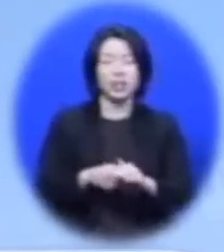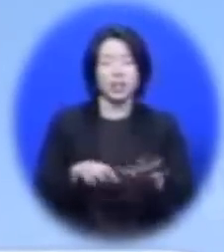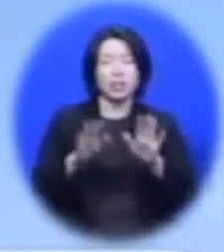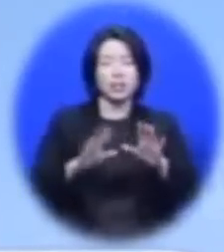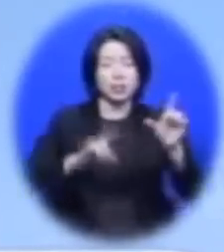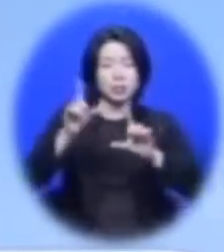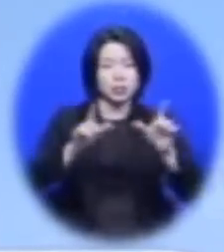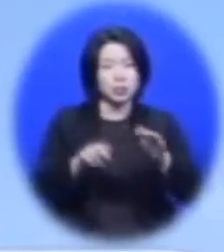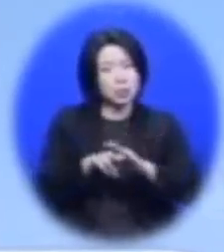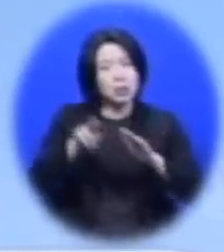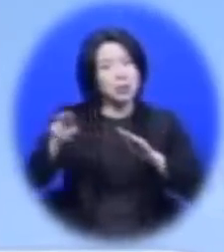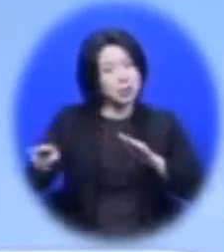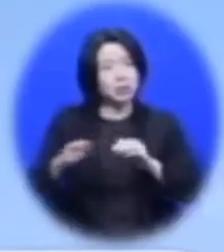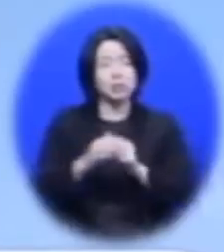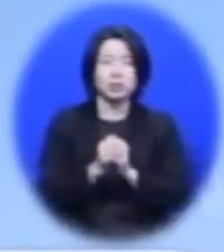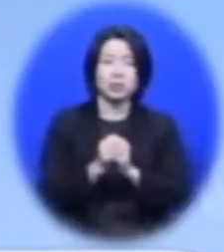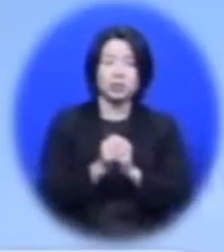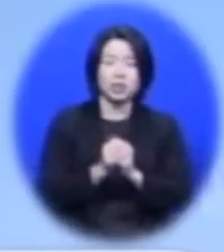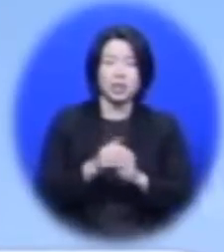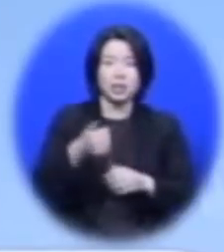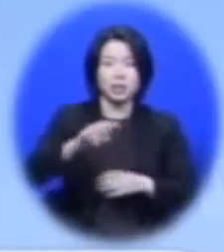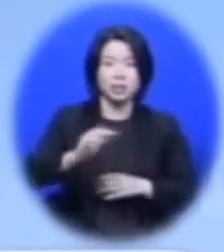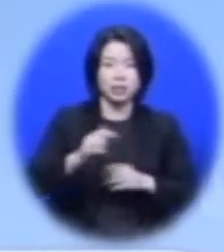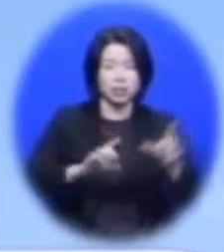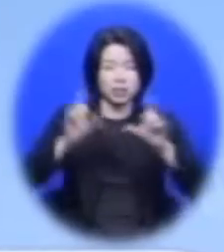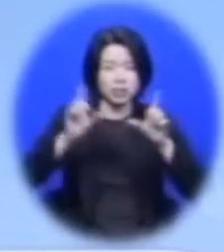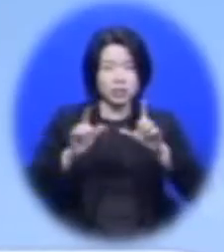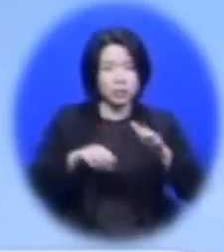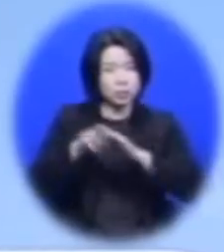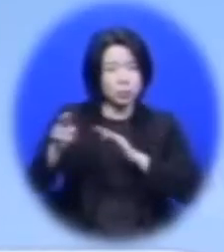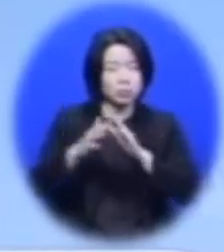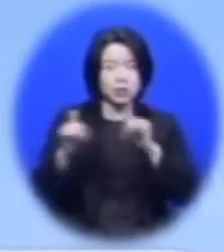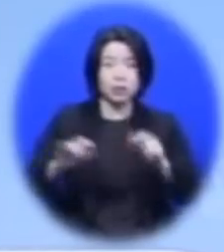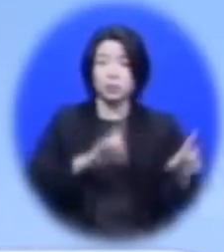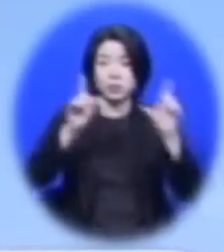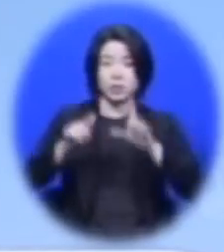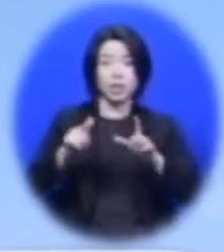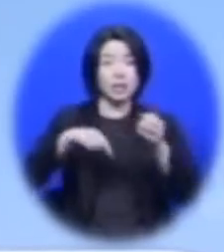세계에서 도피해서 현실 도피자로 그렇게 살라는 말입니까?